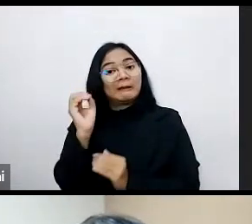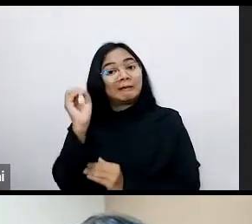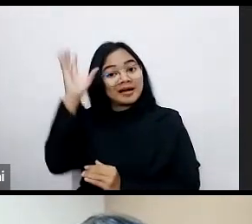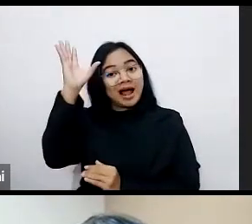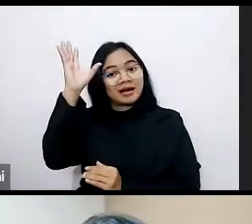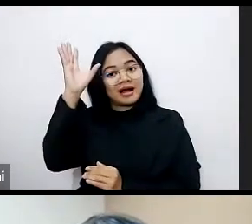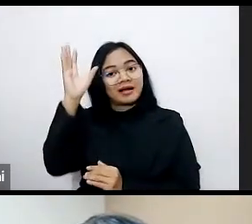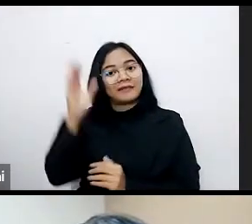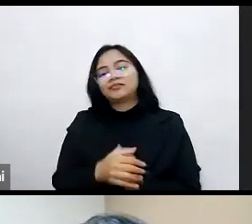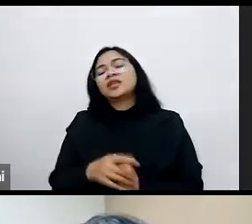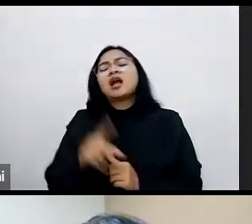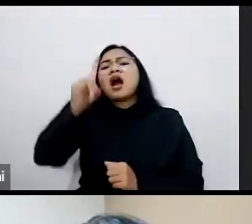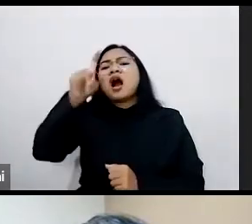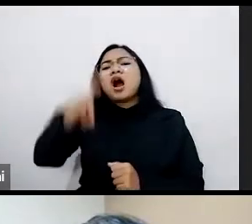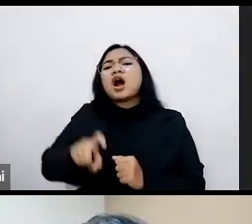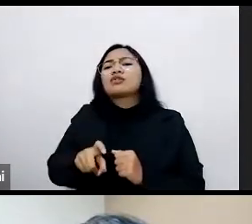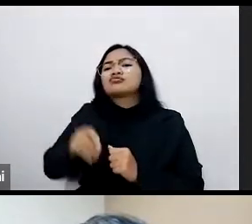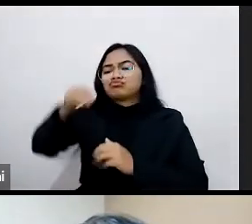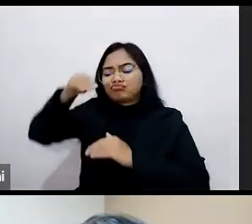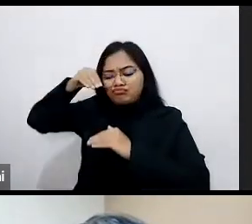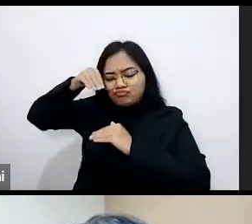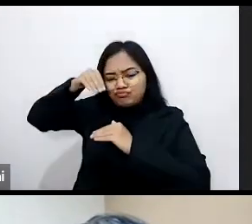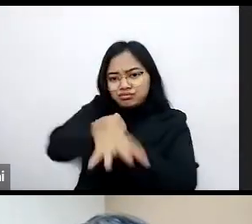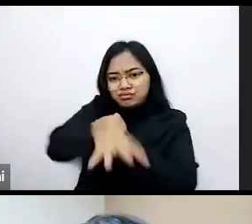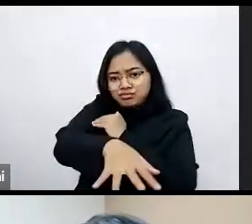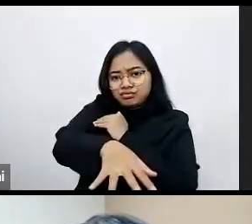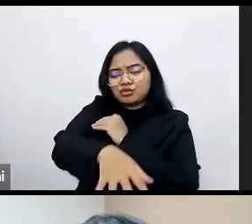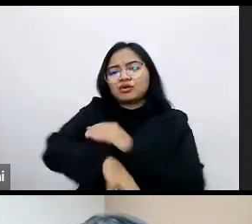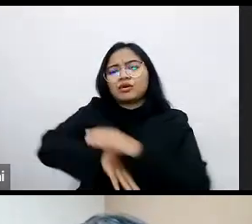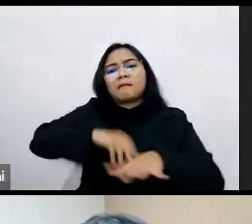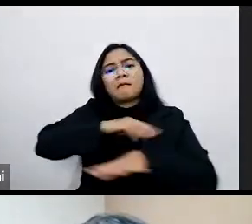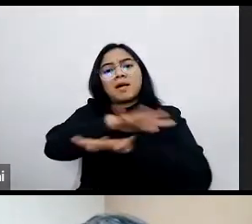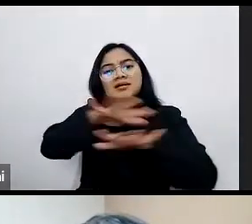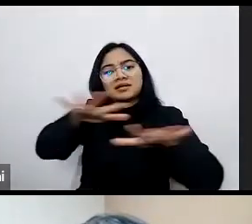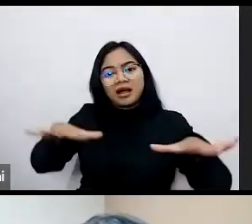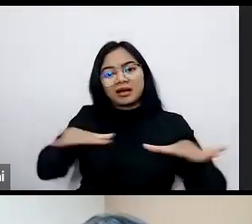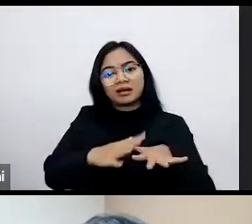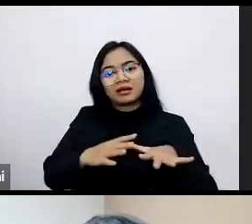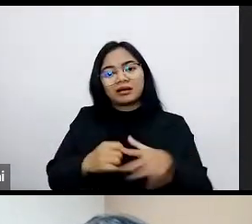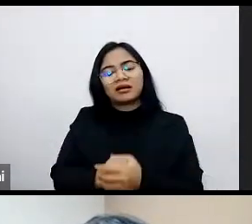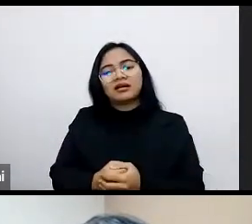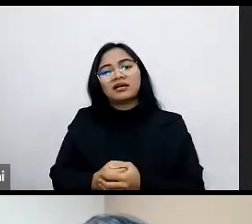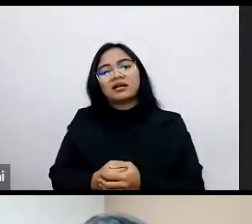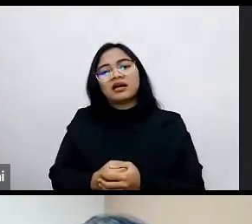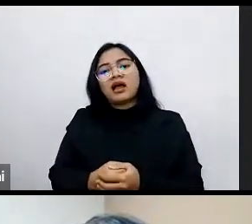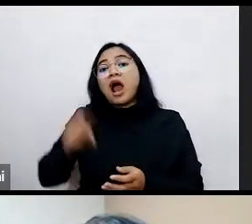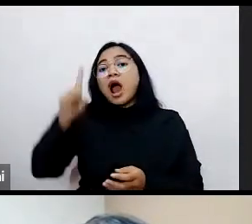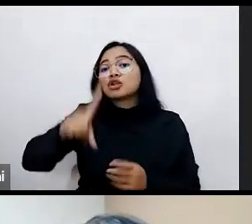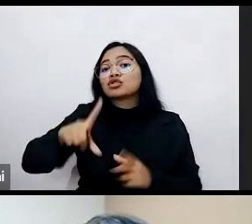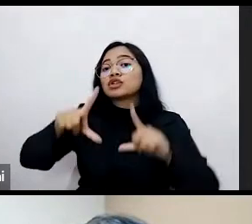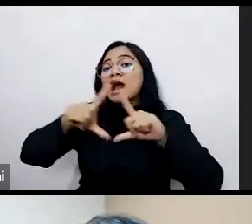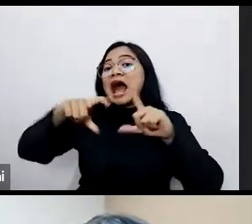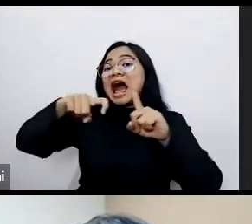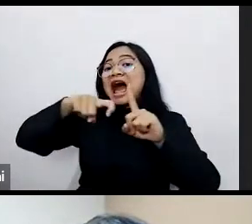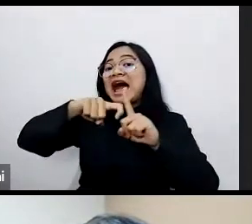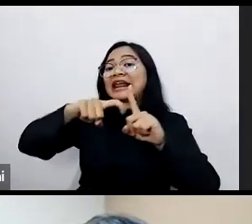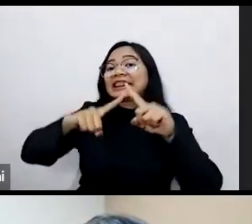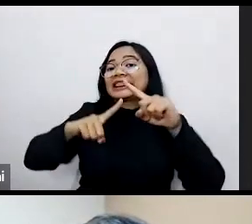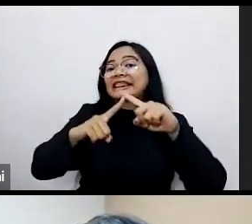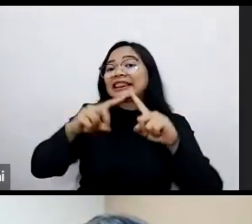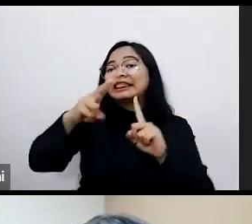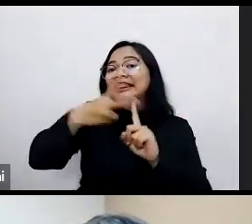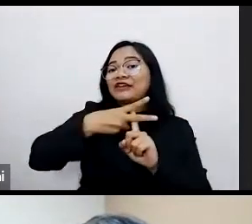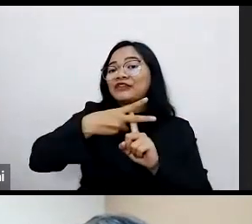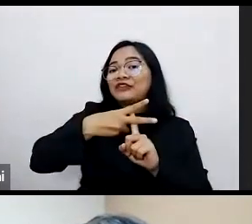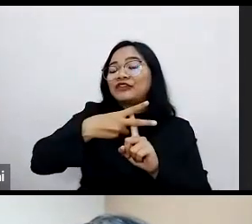harus terjun ke masyarakat gitu. Salah satu sarannya adalah aktif di media sosial gitu. Tapi biasanya